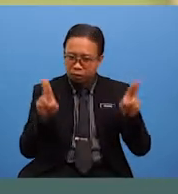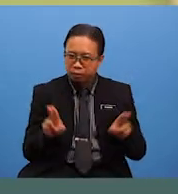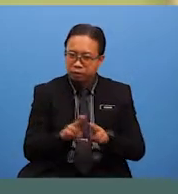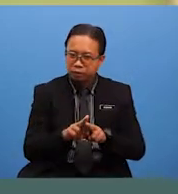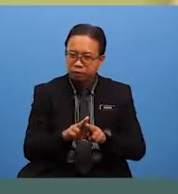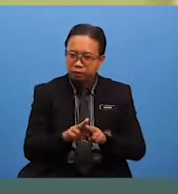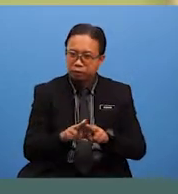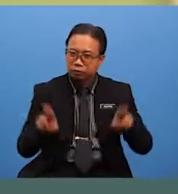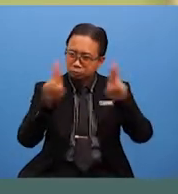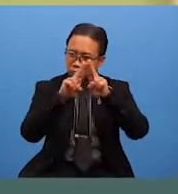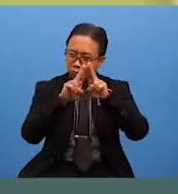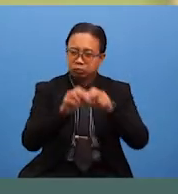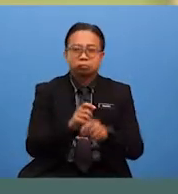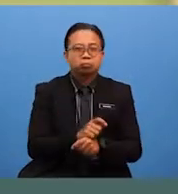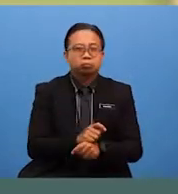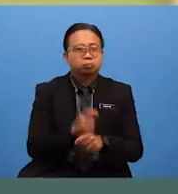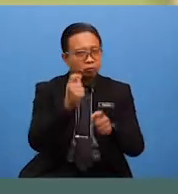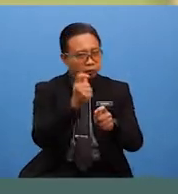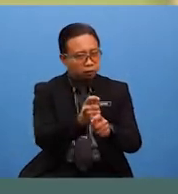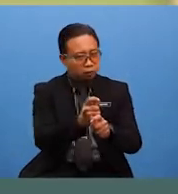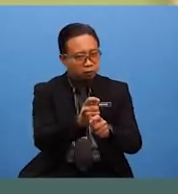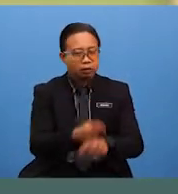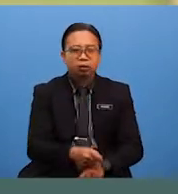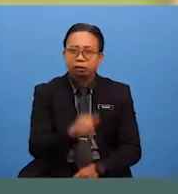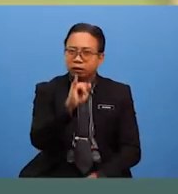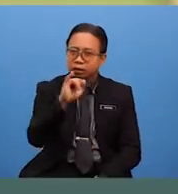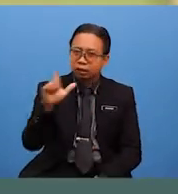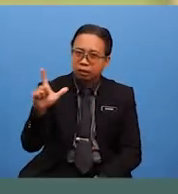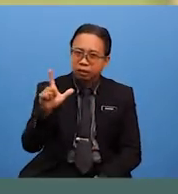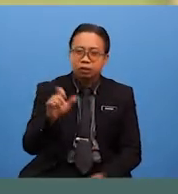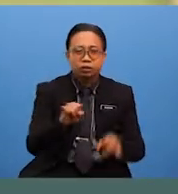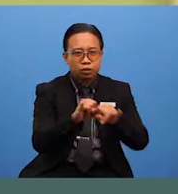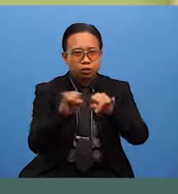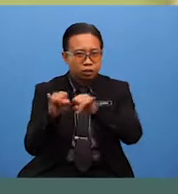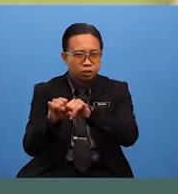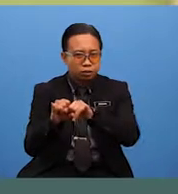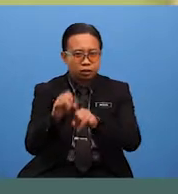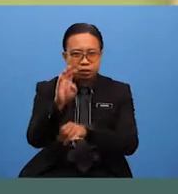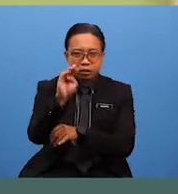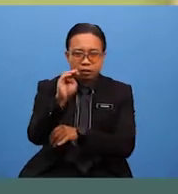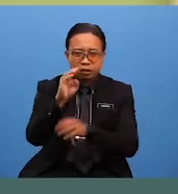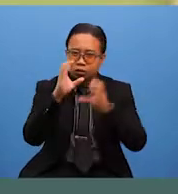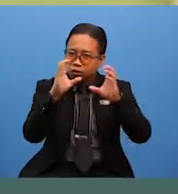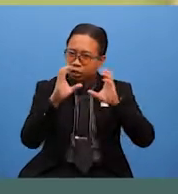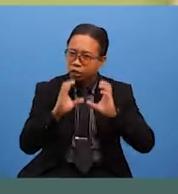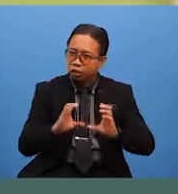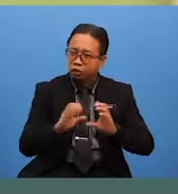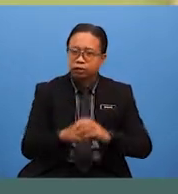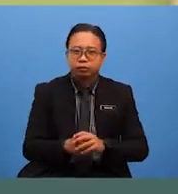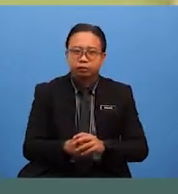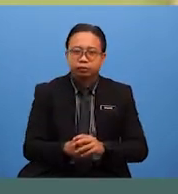jenis proses pengaliran HP ini adalah jenis medium dimana kabel